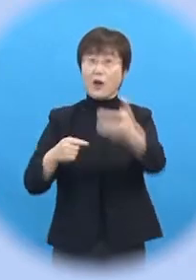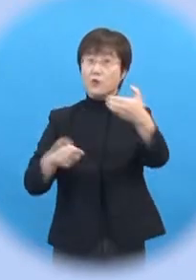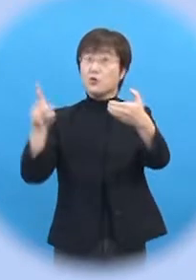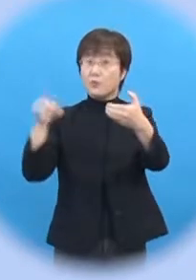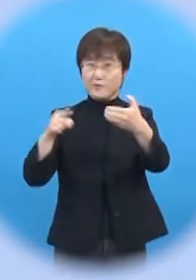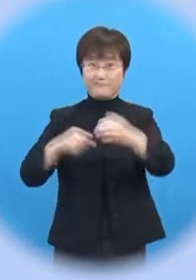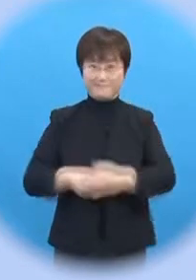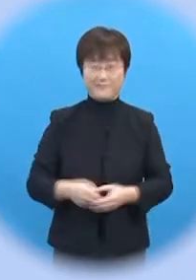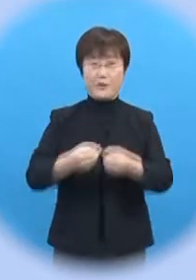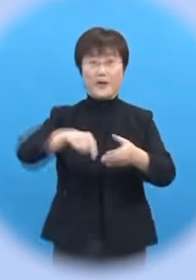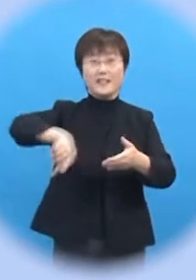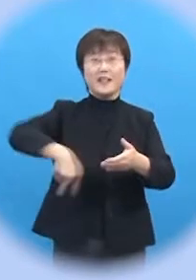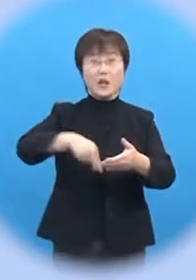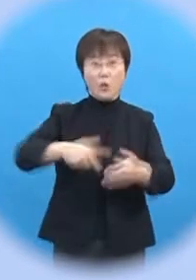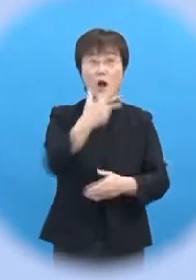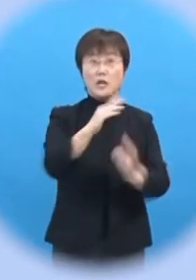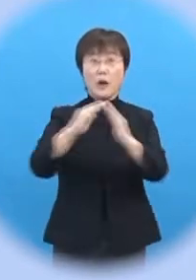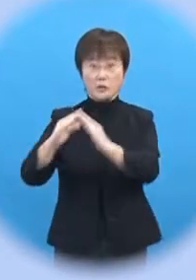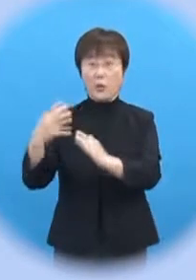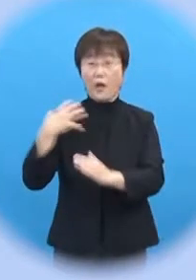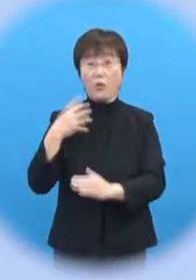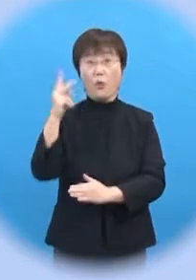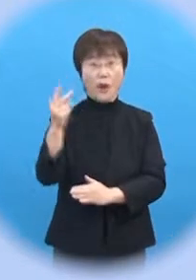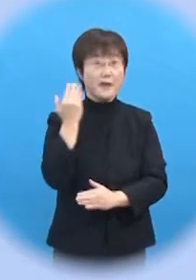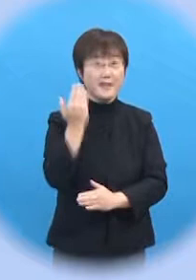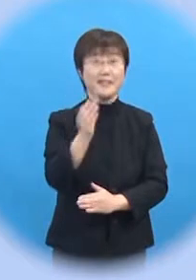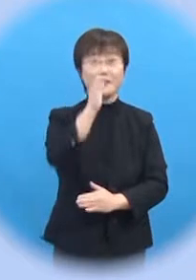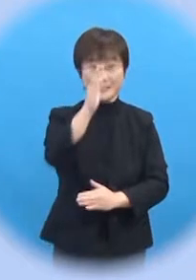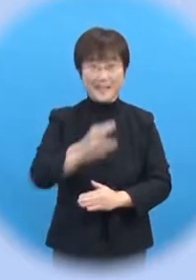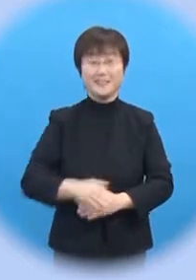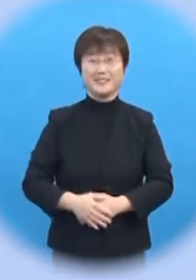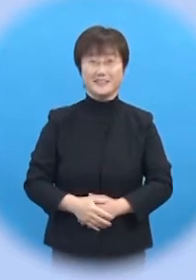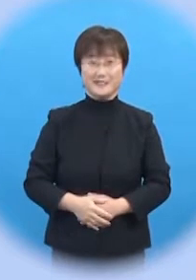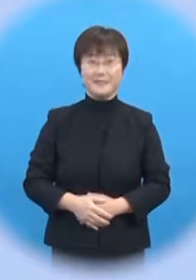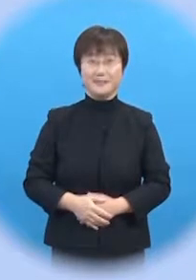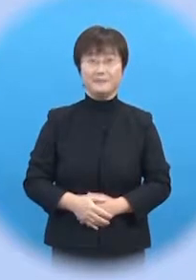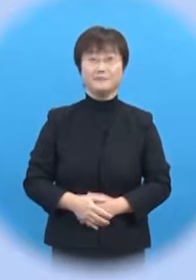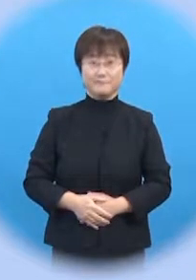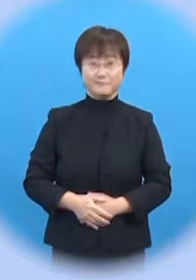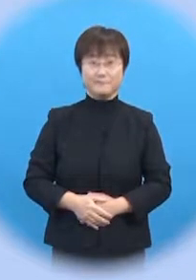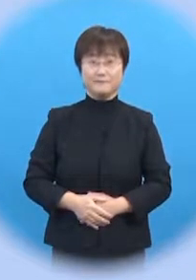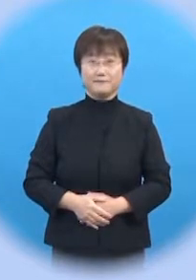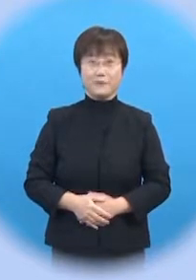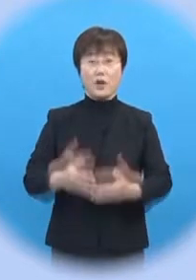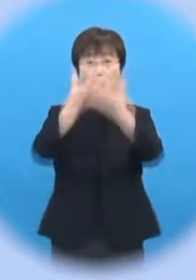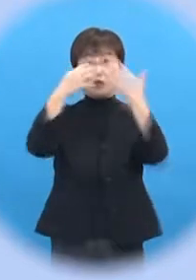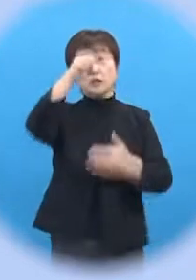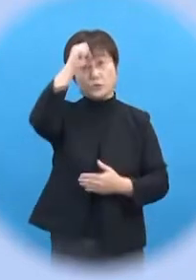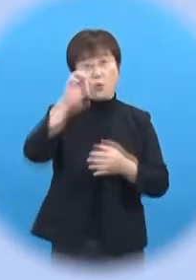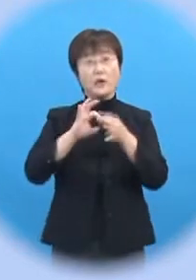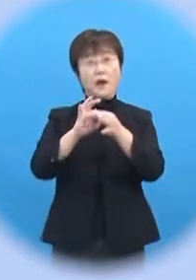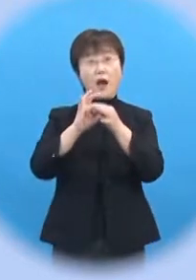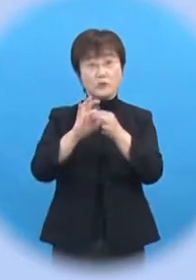90分。詳しくは各市町の担当課へお問い合わせください。そして認知症に関